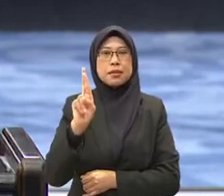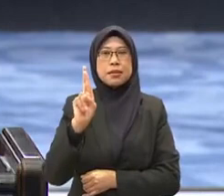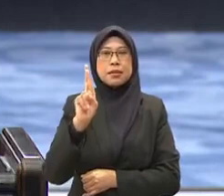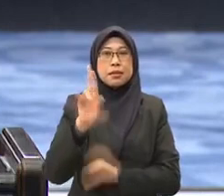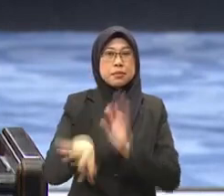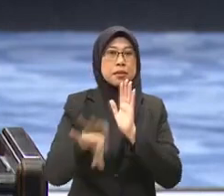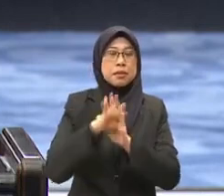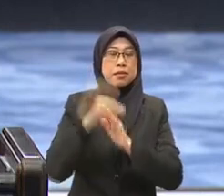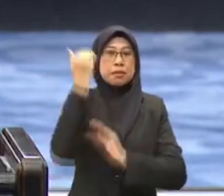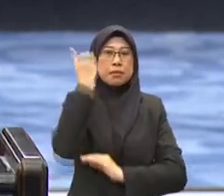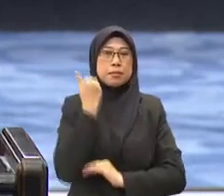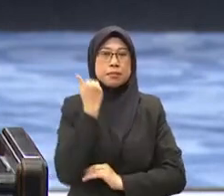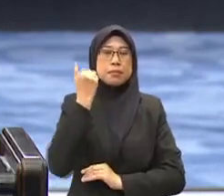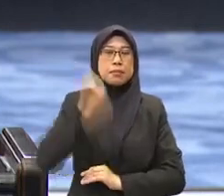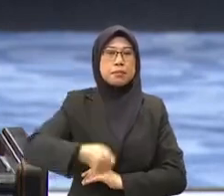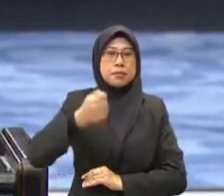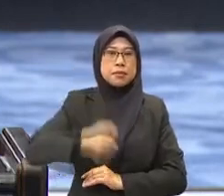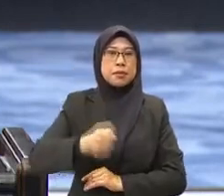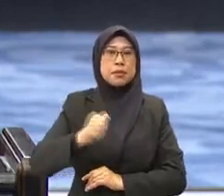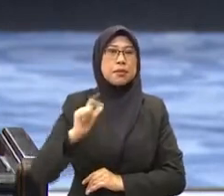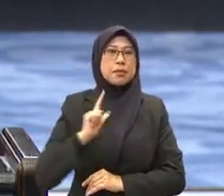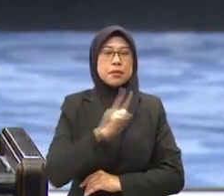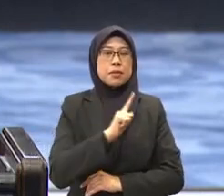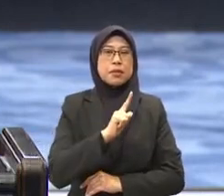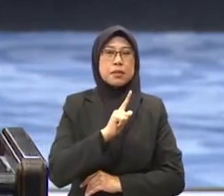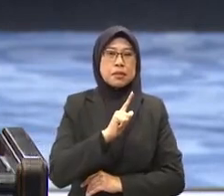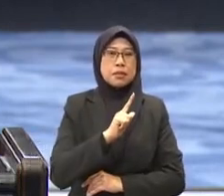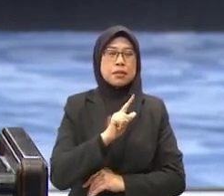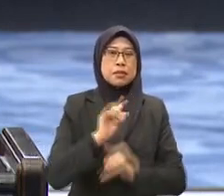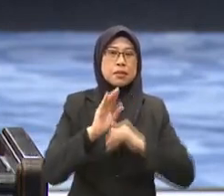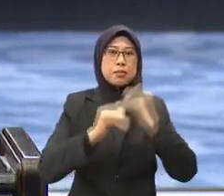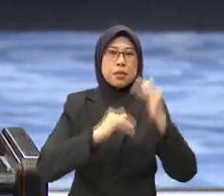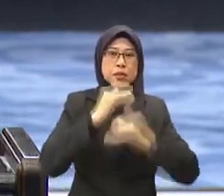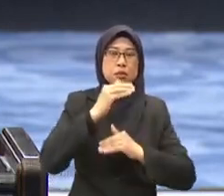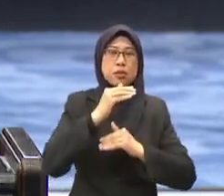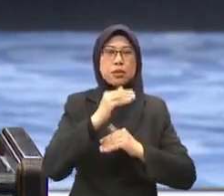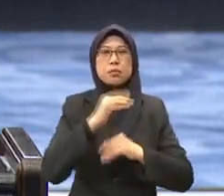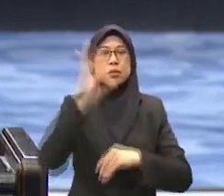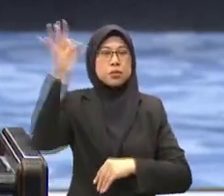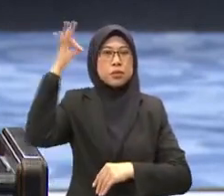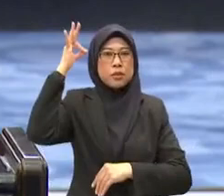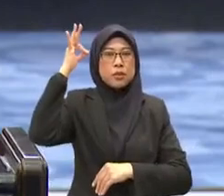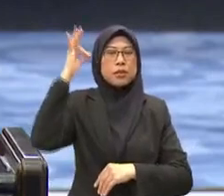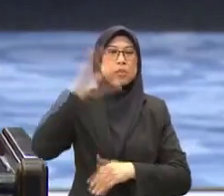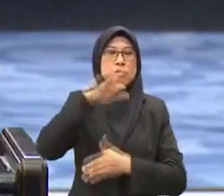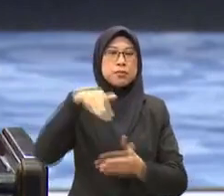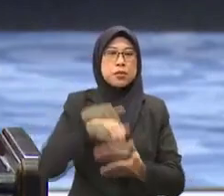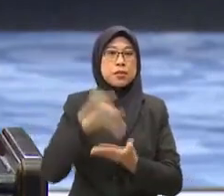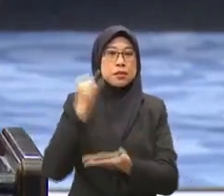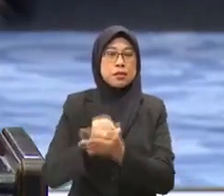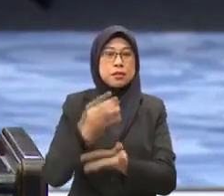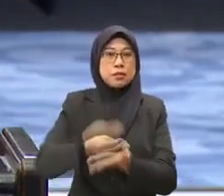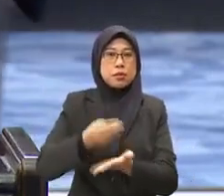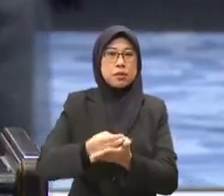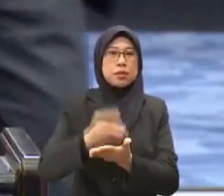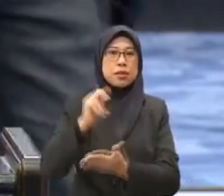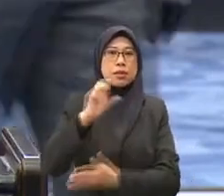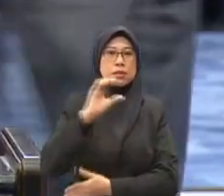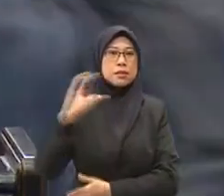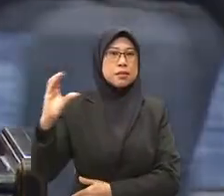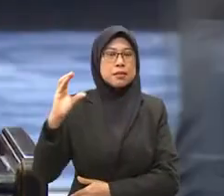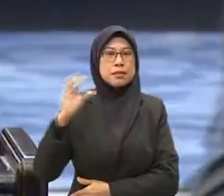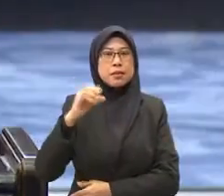pelantikan kehakiman lembaga kemajuan tanah persekutuan pusat pencegahan jenayah kewangan Malaysia nfcc